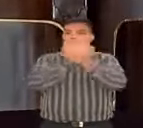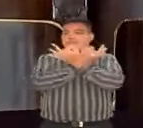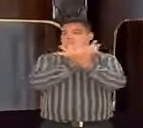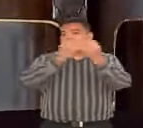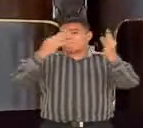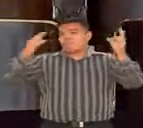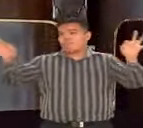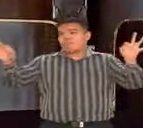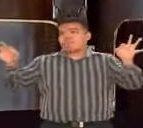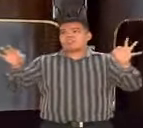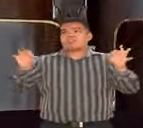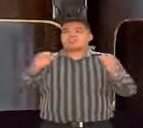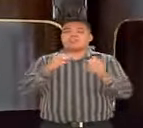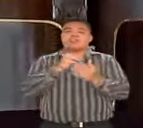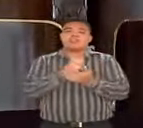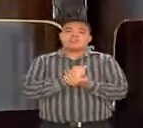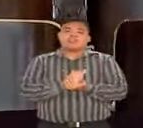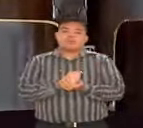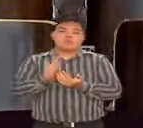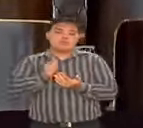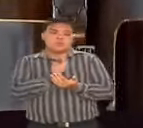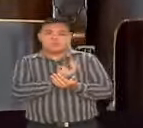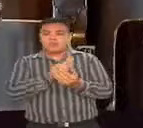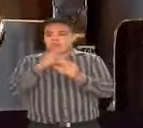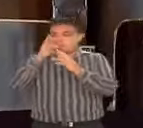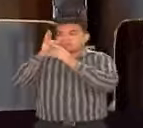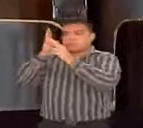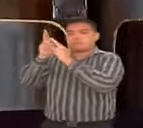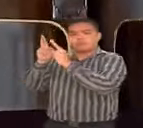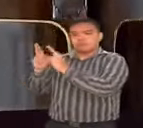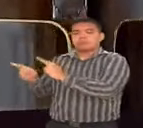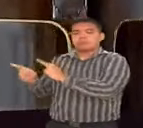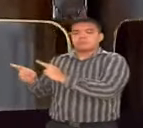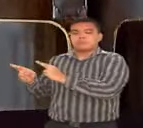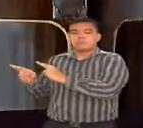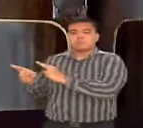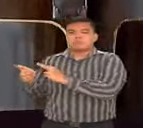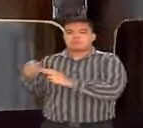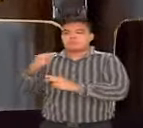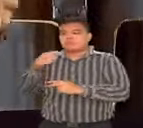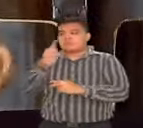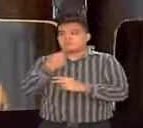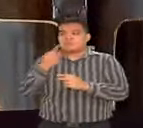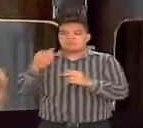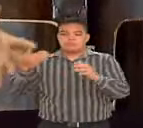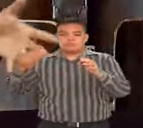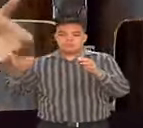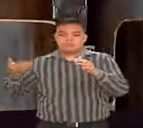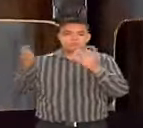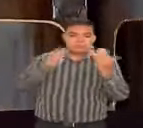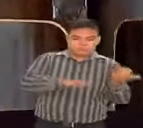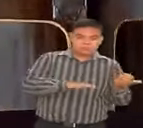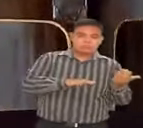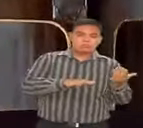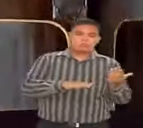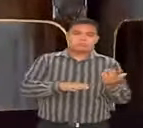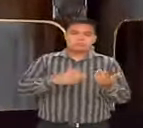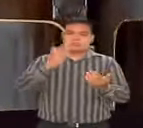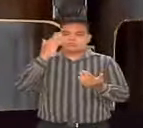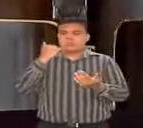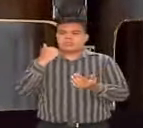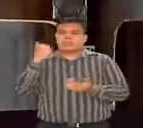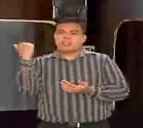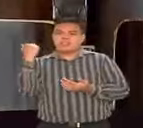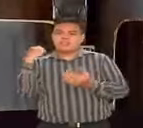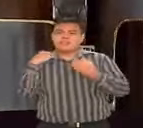respect, you know, sometimes when I go to a funeral, of course, I respect the ones that are in the funeral. Kay, say,